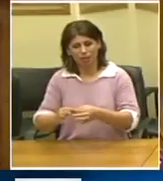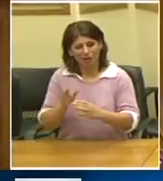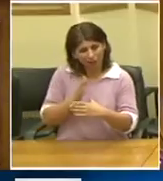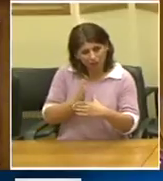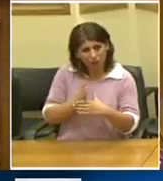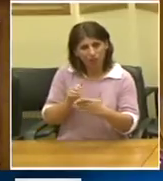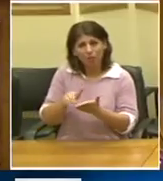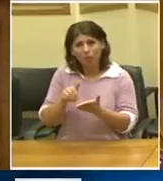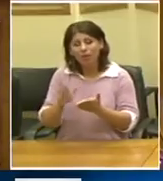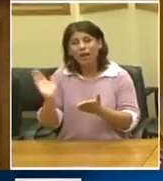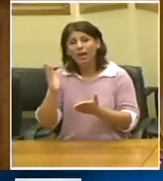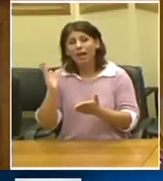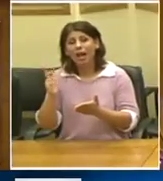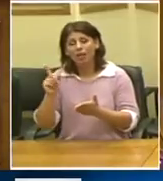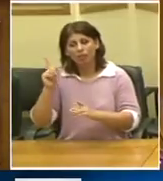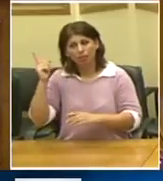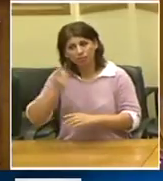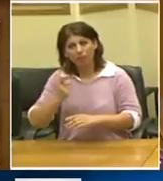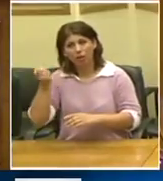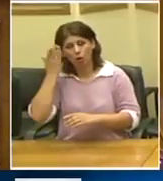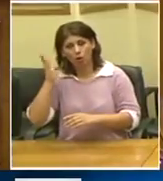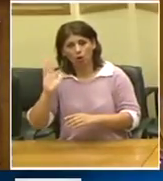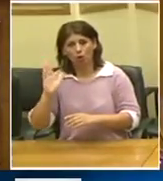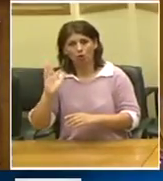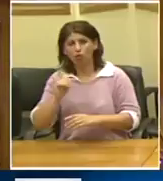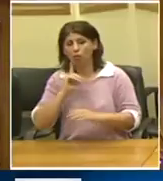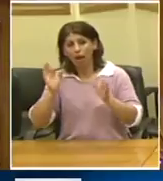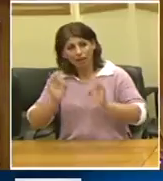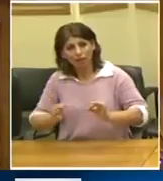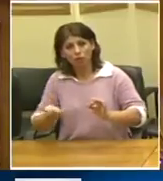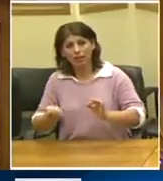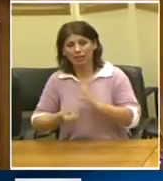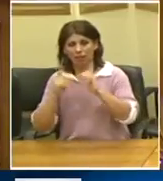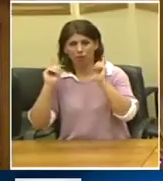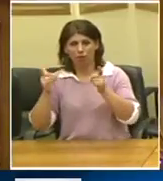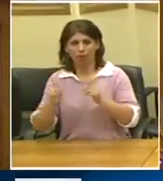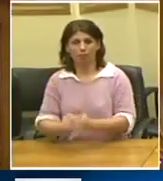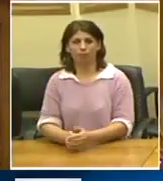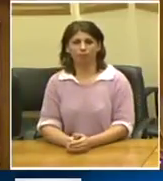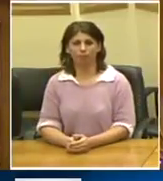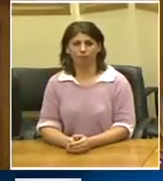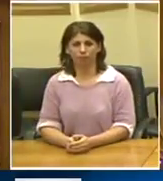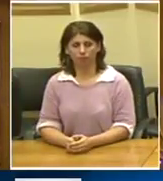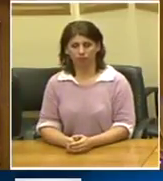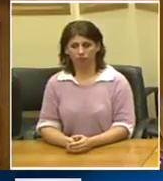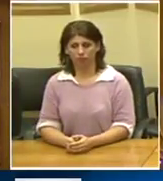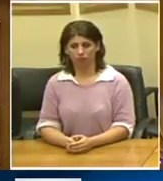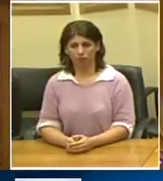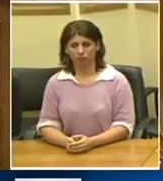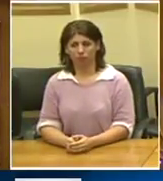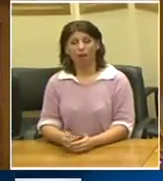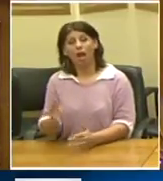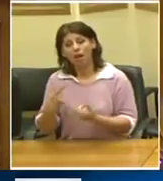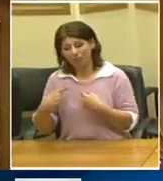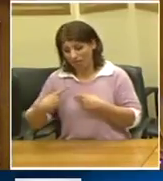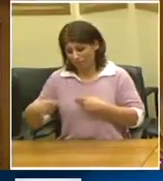να αποφύγουμε κάθε πιθανό κόστος, αδιαφορώντας για το καλό της χώρας, όπως ακριβώς κάνει η Νέα Δημοκρατία. Αυτό είμαστε όμως διαφορετικοί,